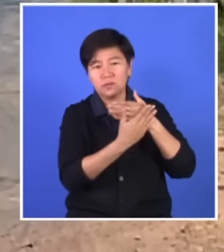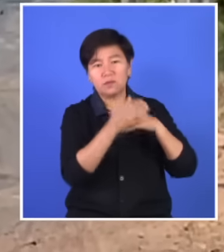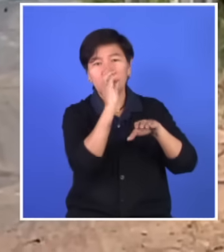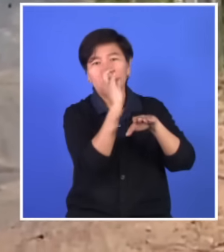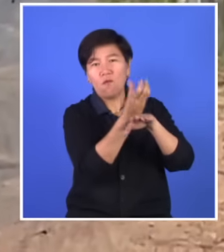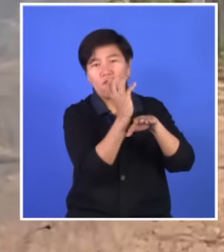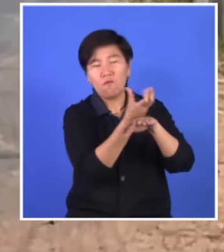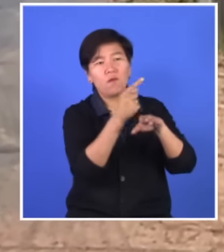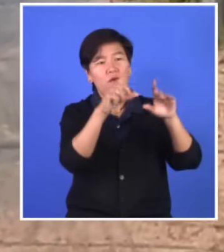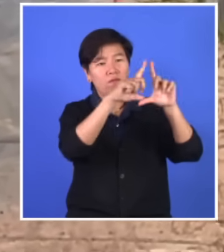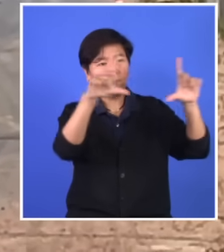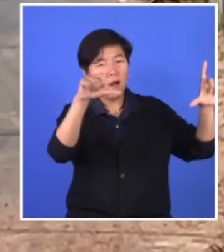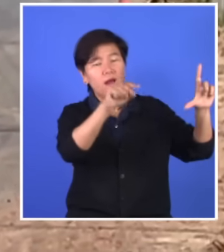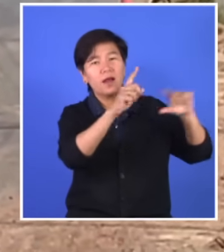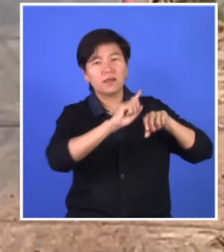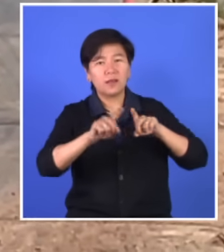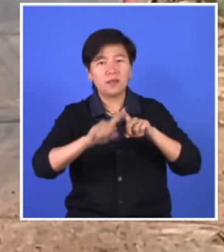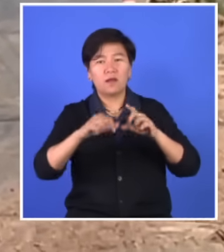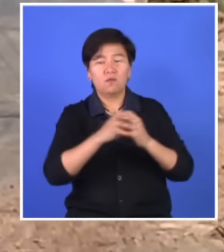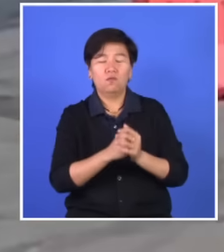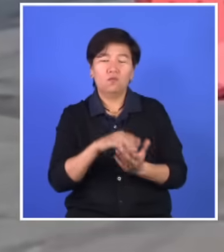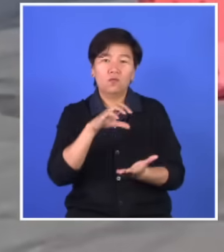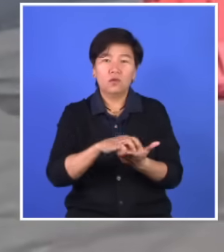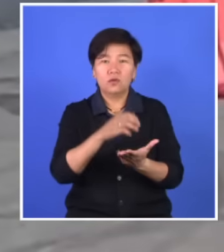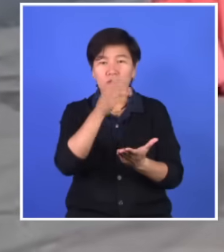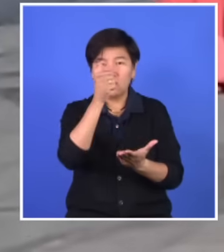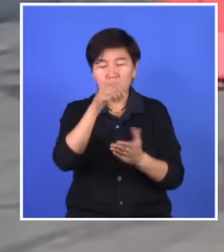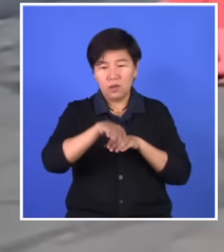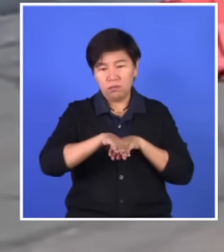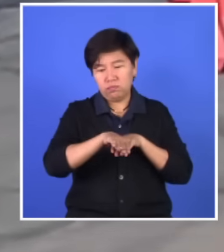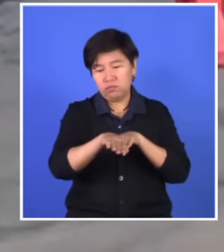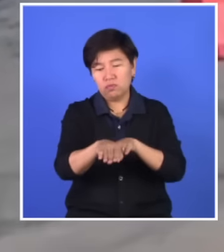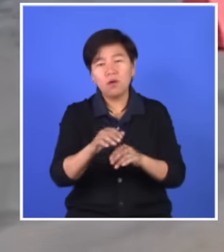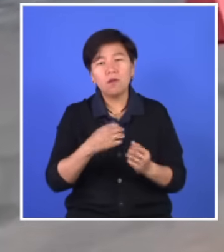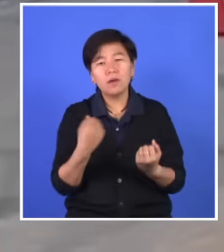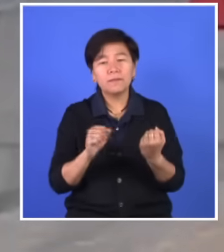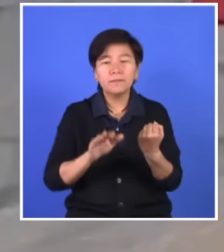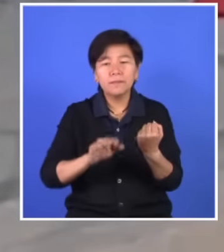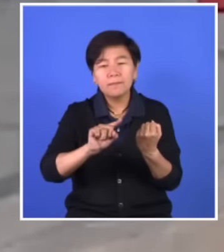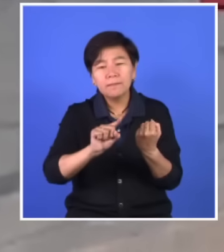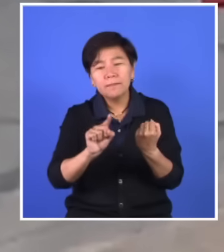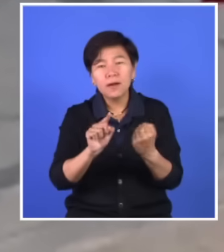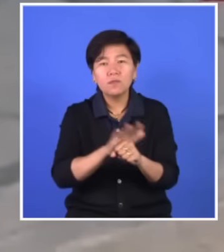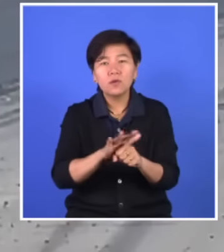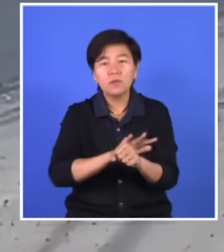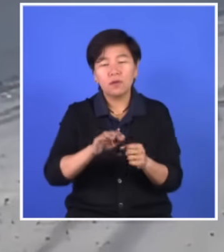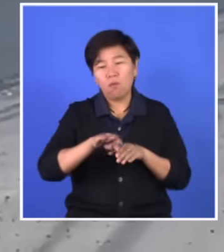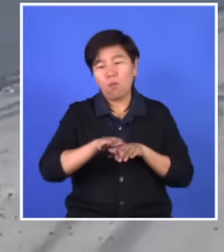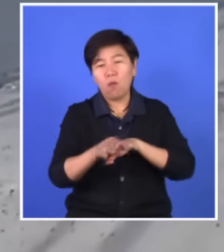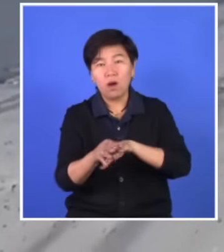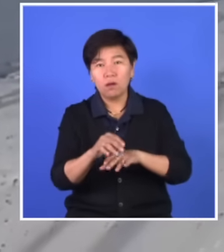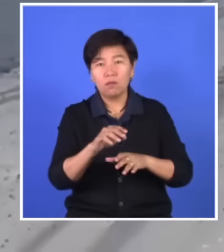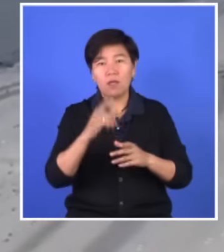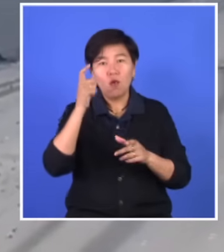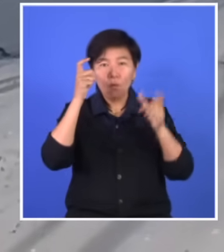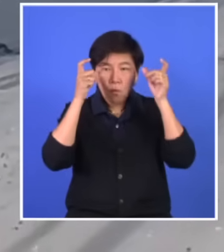เตือนประชาชนโดยเฉพาะเวลาค่ำคืนโชคดีที่พ่วงของตัวเองเนี่ยวิ่งมาความเร็วต่ำเลยทำให้ความเสียหายไม่มากนักแต่วัวก็